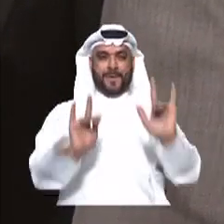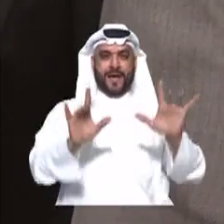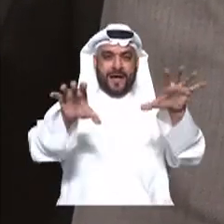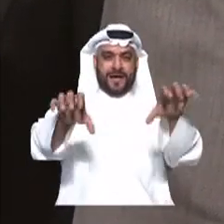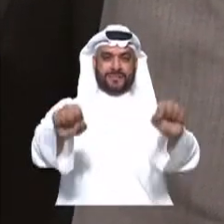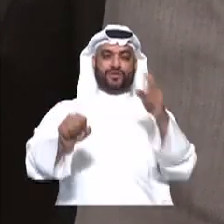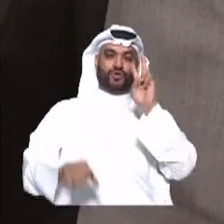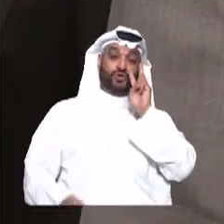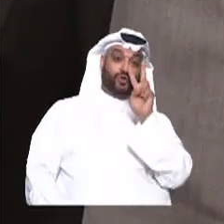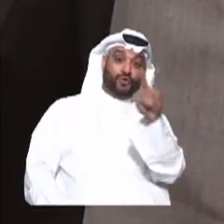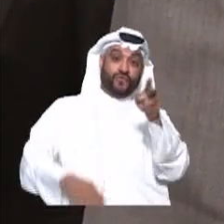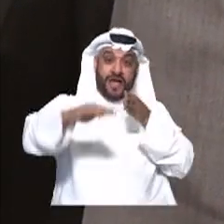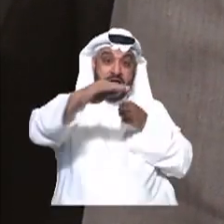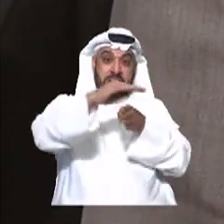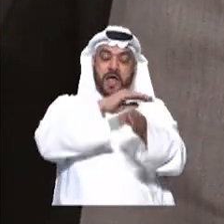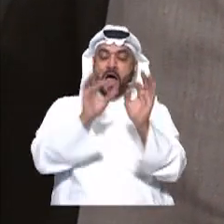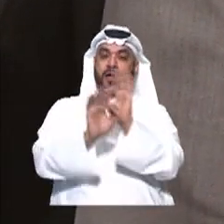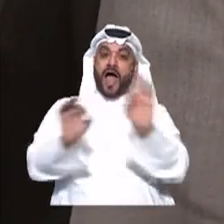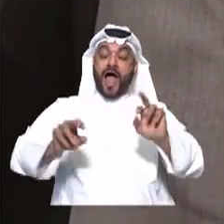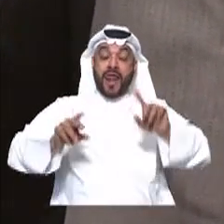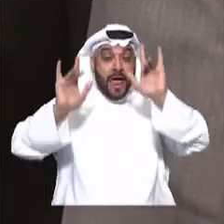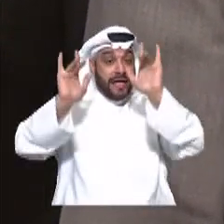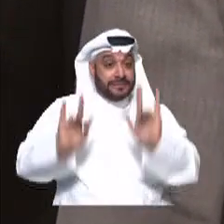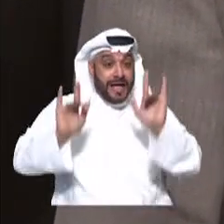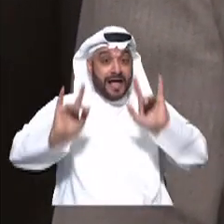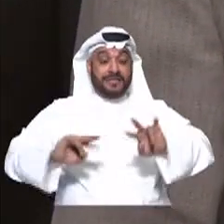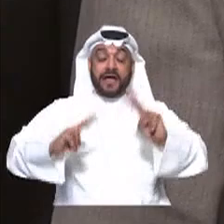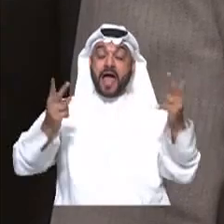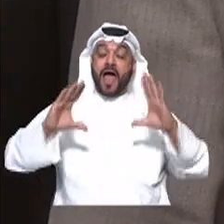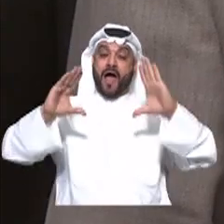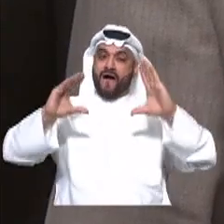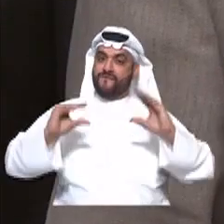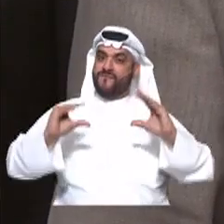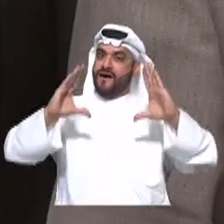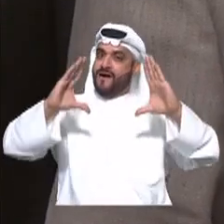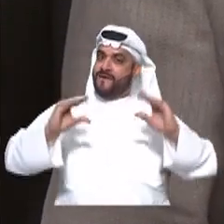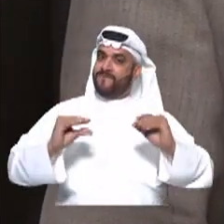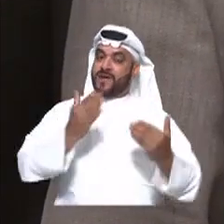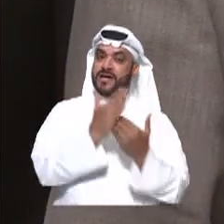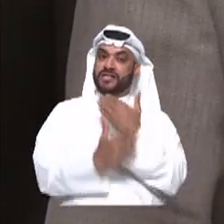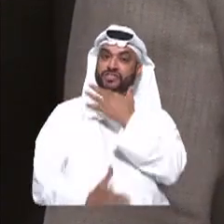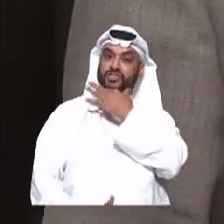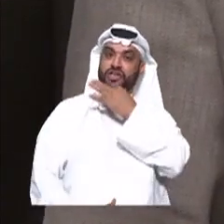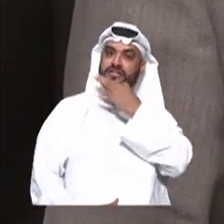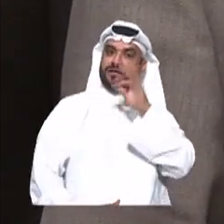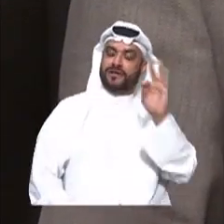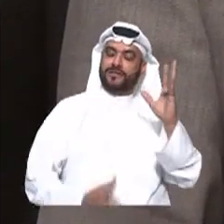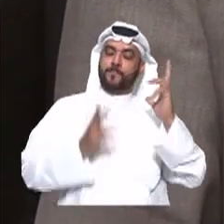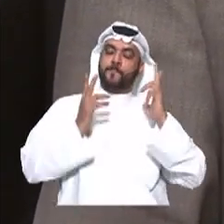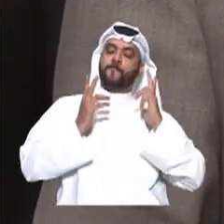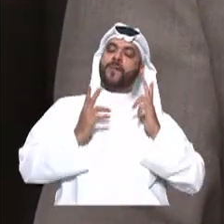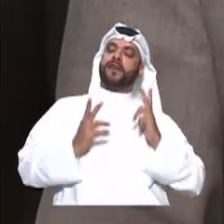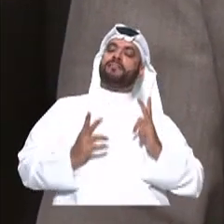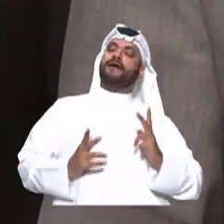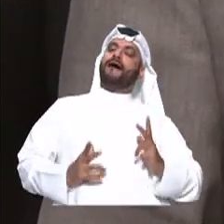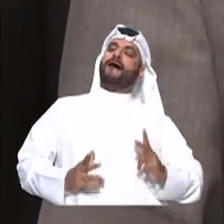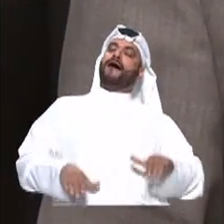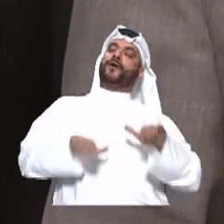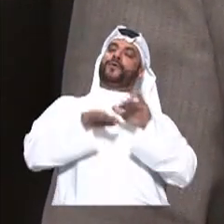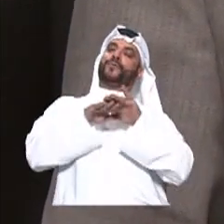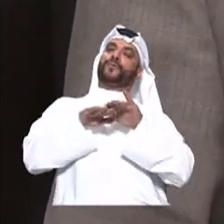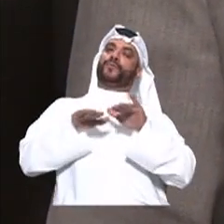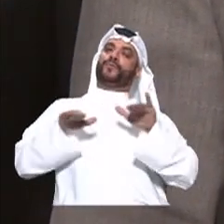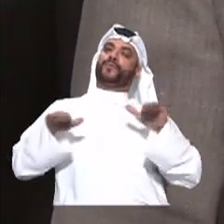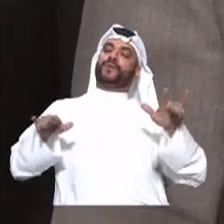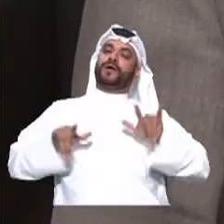وسيجدون إن شاء الله كراسي مختلفة من أحدث الكراسي ووسائل راحة أكثر